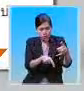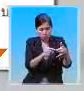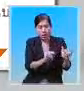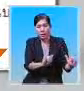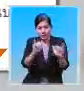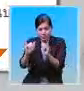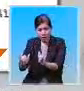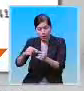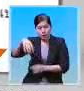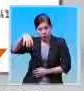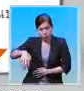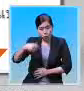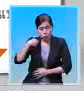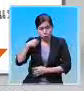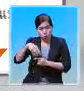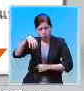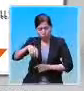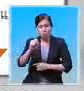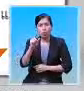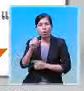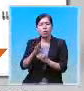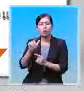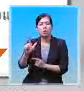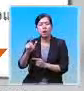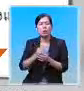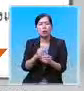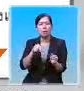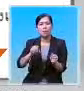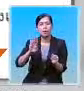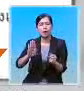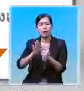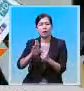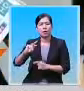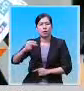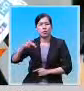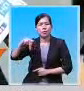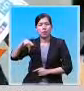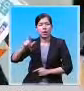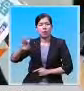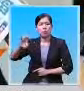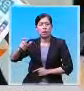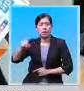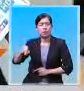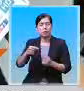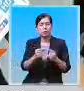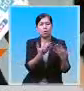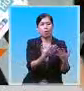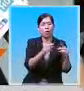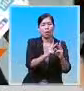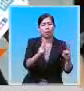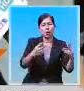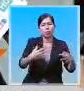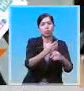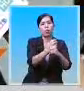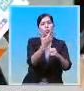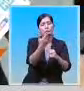ามูลนิธิร่วมกตัญญูอำเภอบางพลีตำบลบางพลีใหญ่จังหวัดสมุทรปราการจนกว่าจะมีผลสรุปเนื่องจากมีการโพสต์